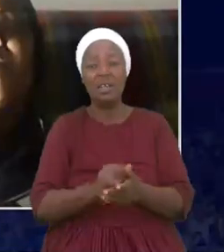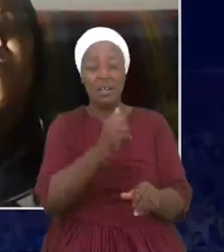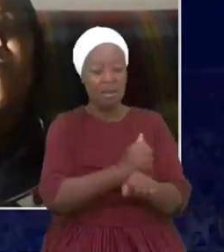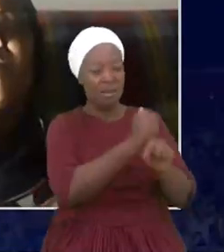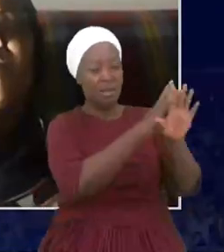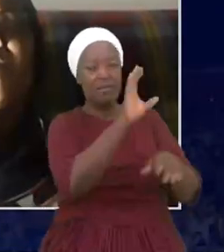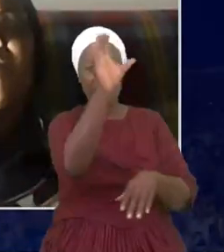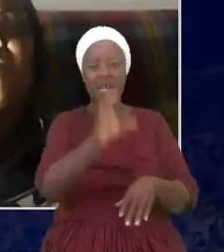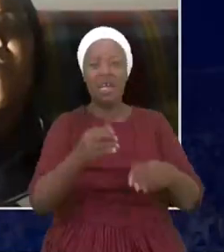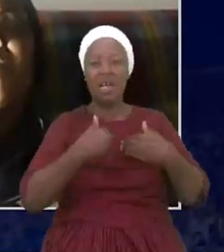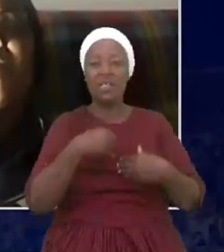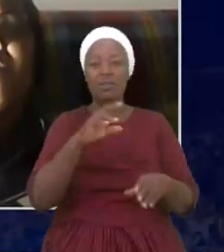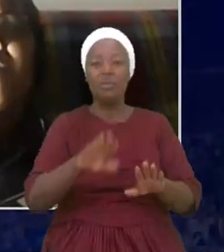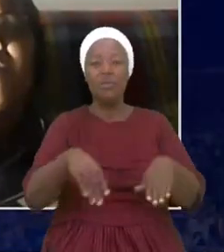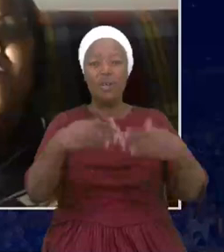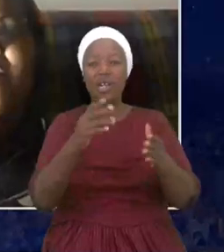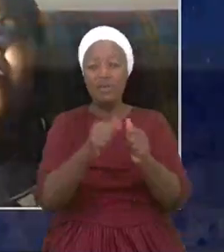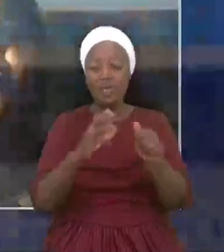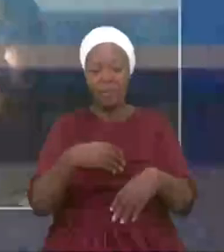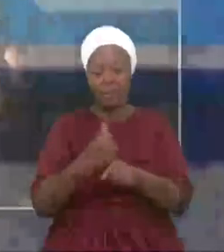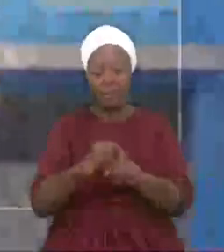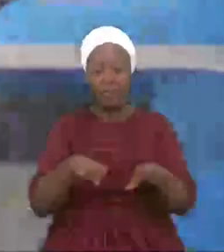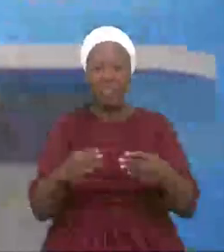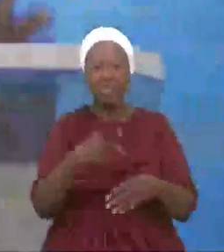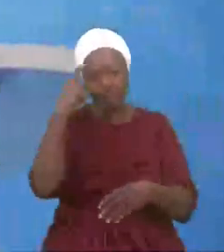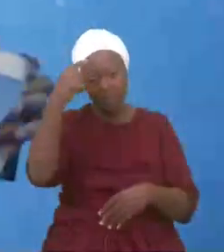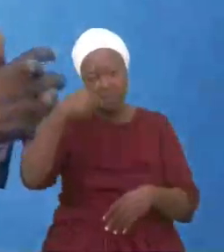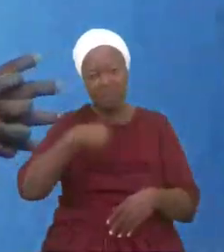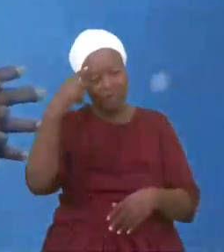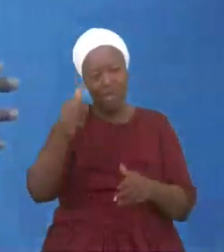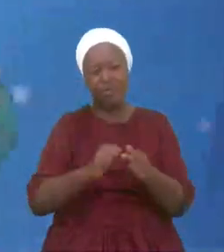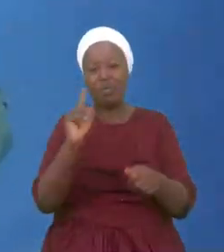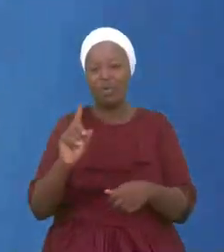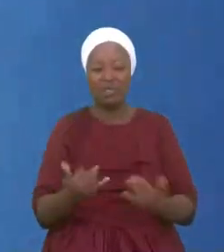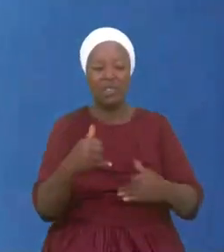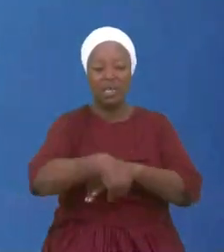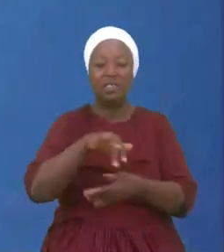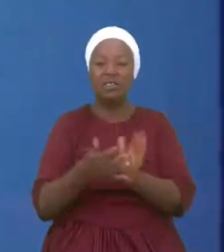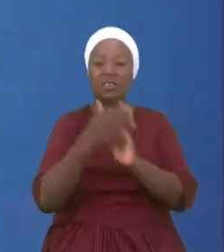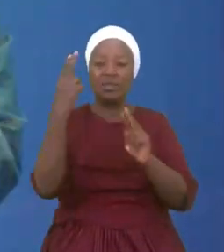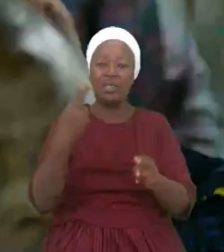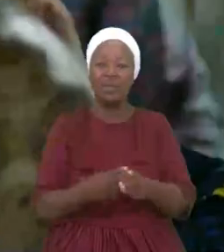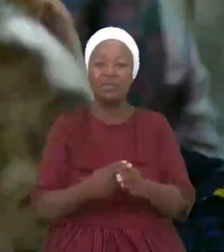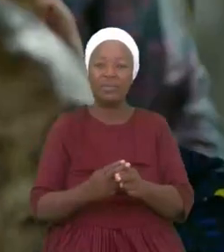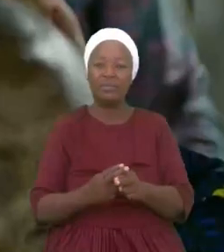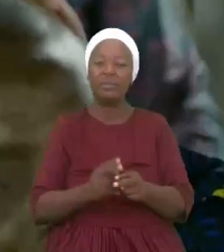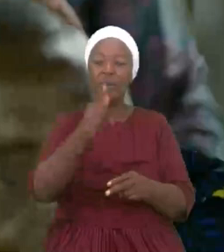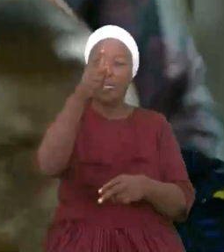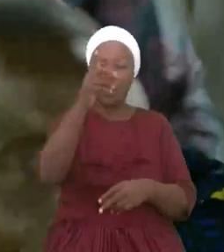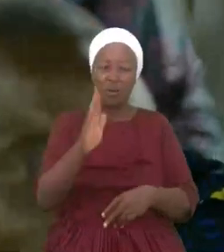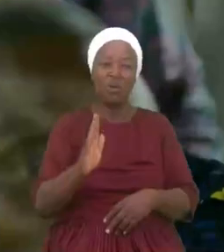vous aurez toute la délivrance que le tout ce que calvaire le calvaire a pourvu tout est disponible